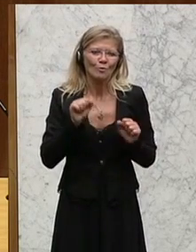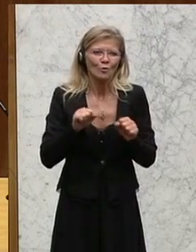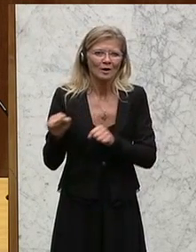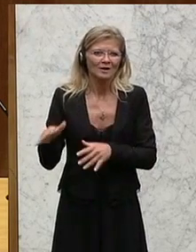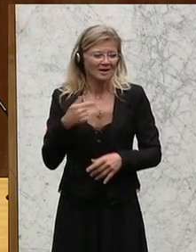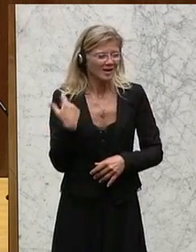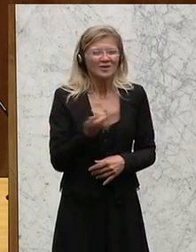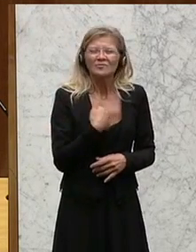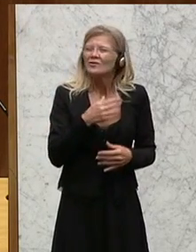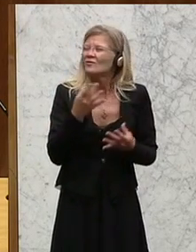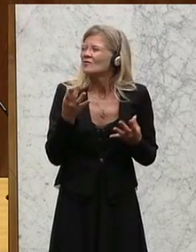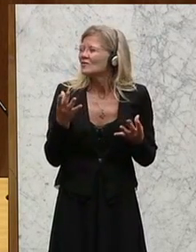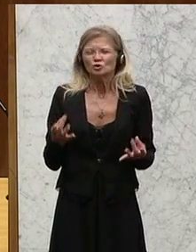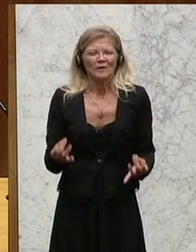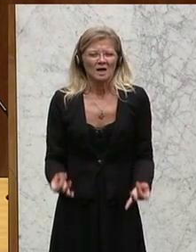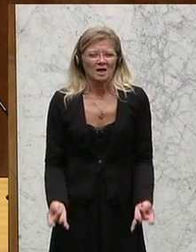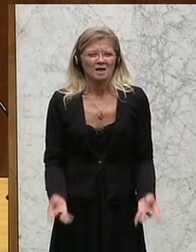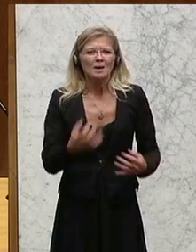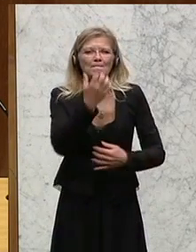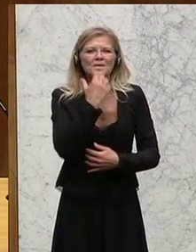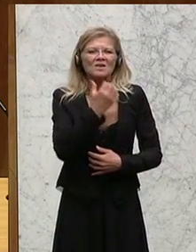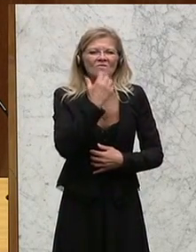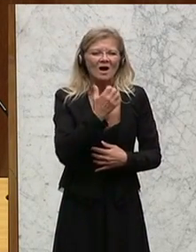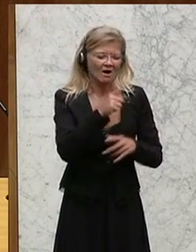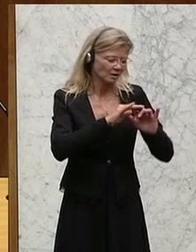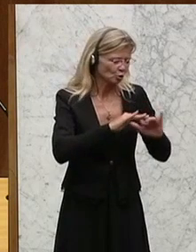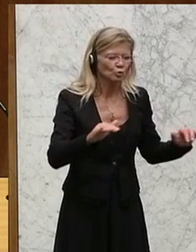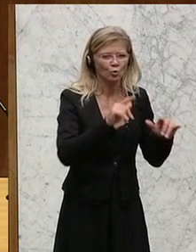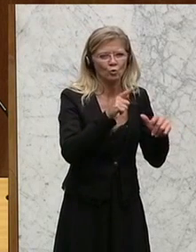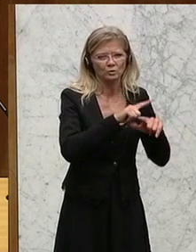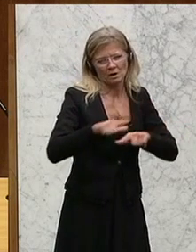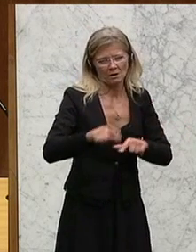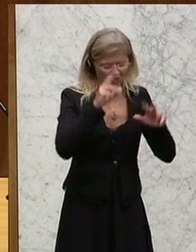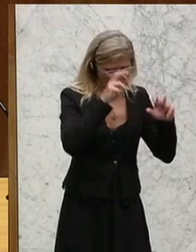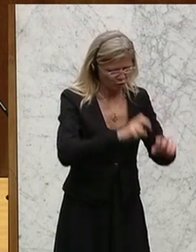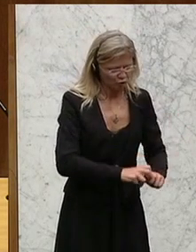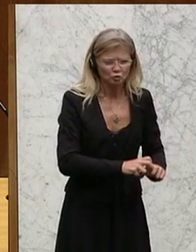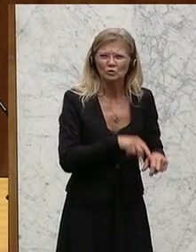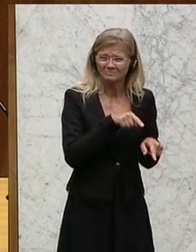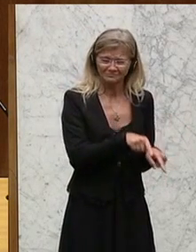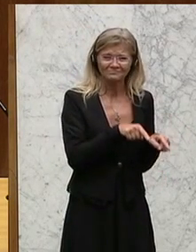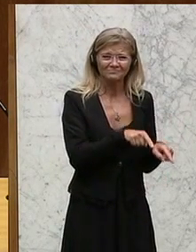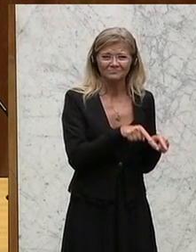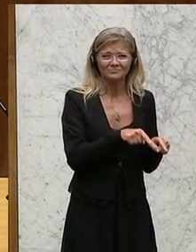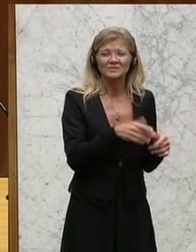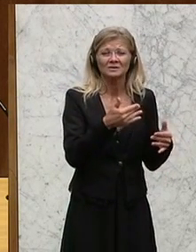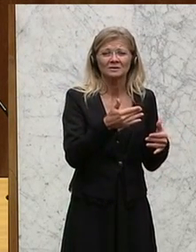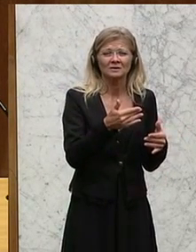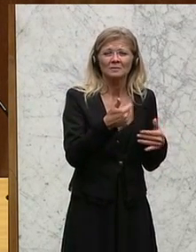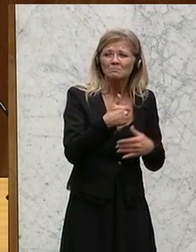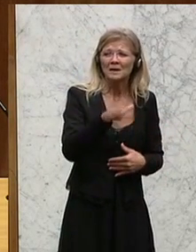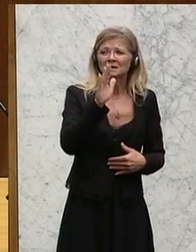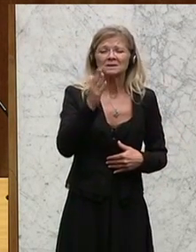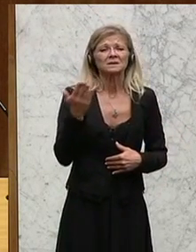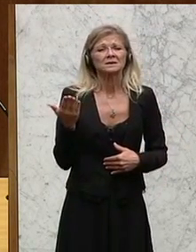finanzierte Grundlagenforschung. Die sogenannte privat finanzierte Grundlagenforschung findet im Wesentlichen in großem Ausmaß